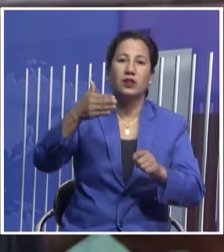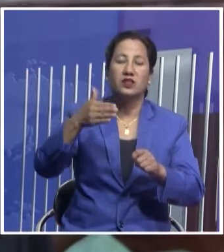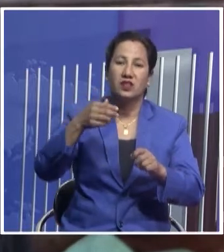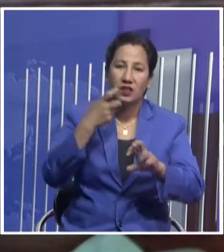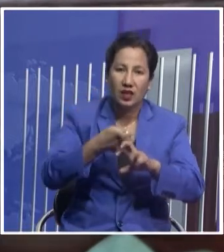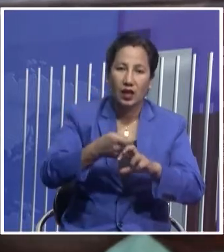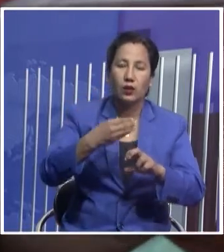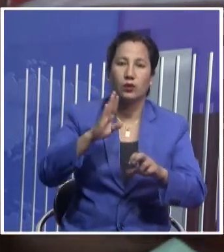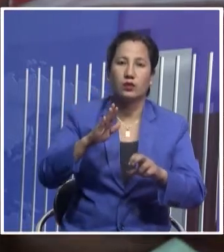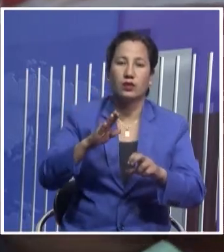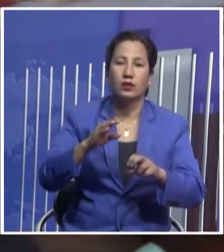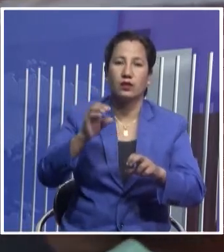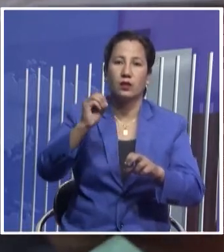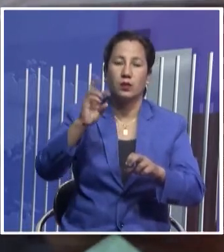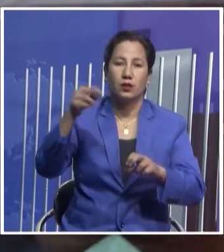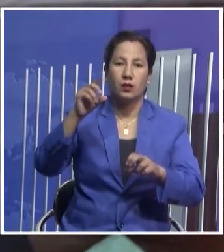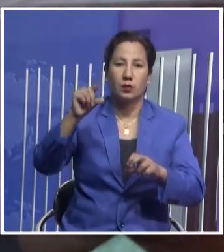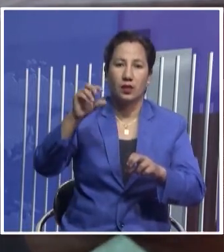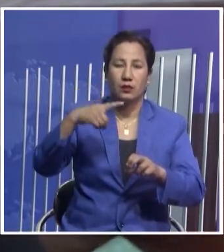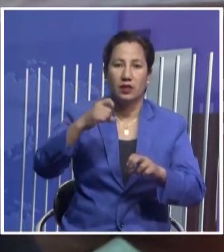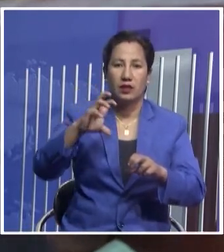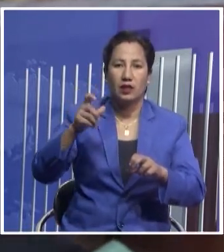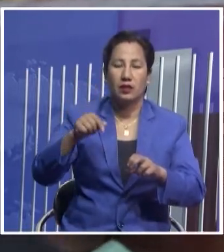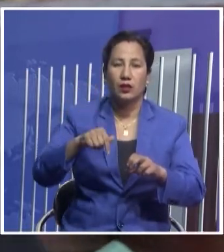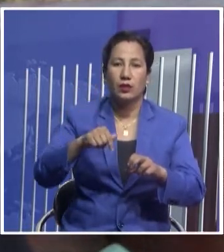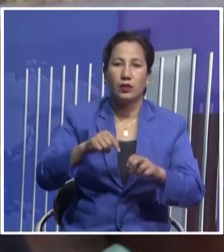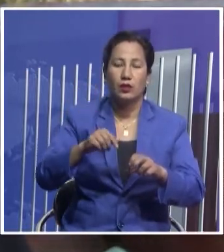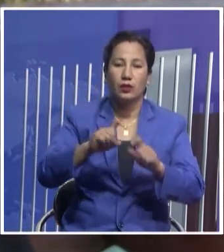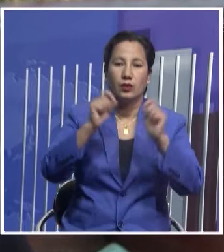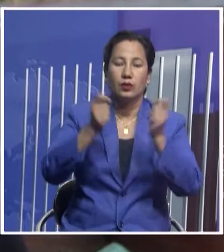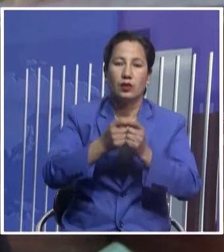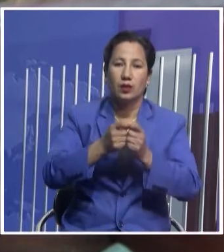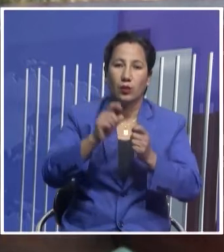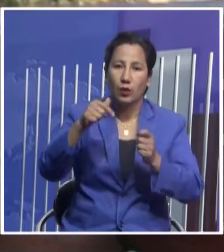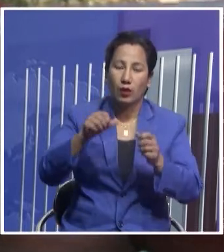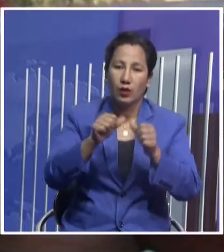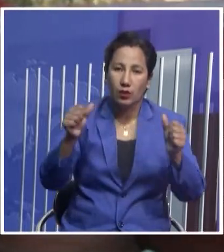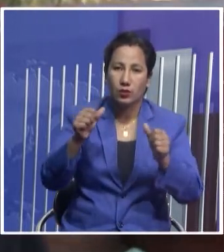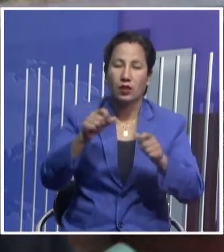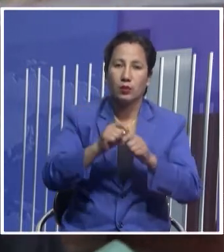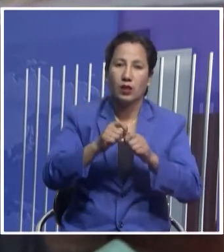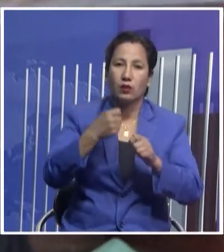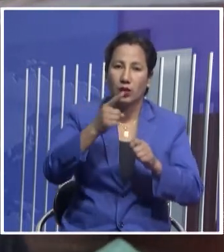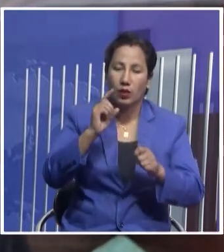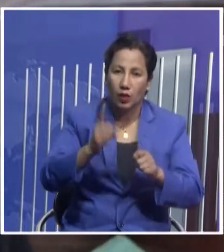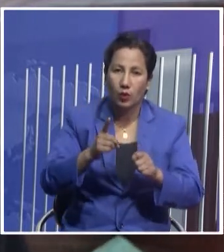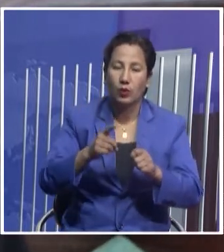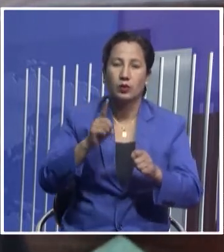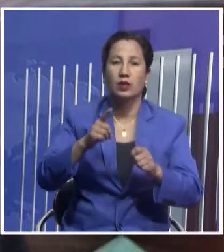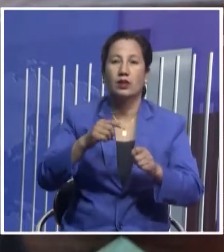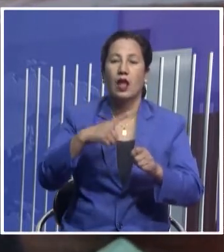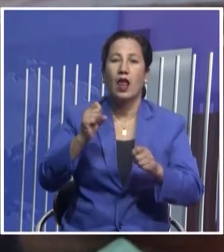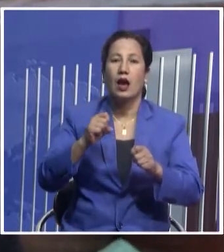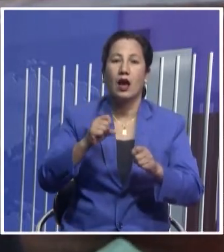हुन्। प्राविधिकले त अब जुन प्रविधि जुन उसमा सूत्रमा जस जे आउँछ त्यो अनुसार बनाउनु भनेर उहाँहरूले भन्ने हो र त्यसैलाई